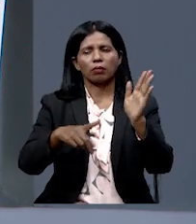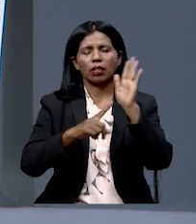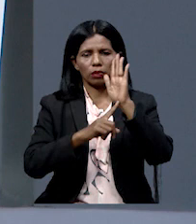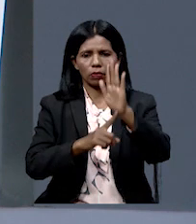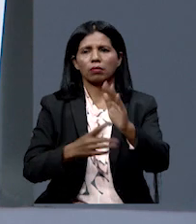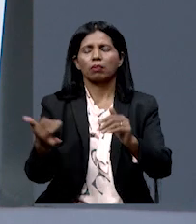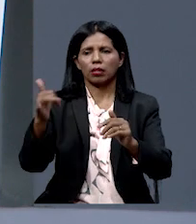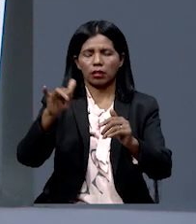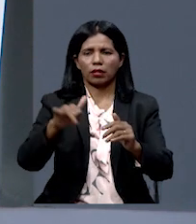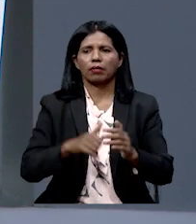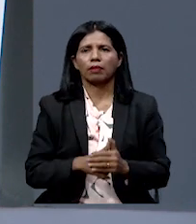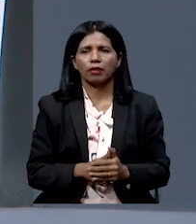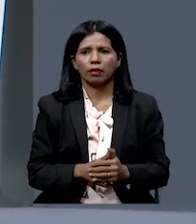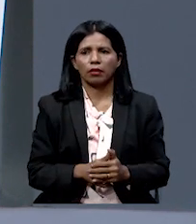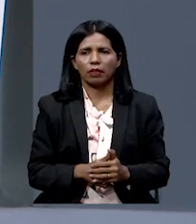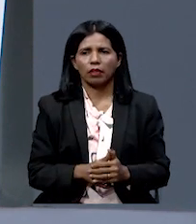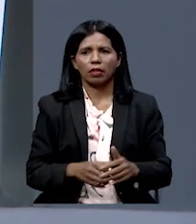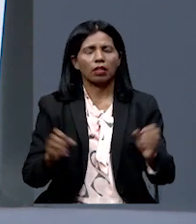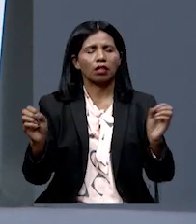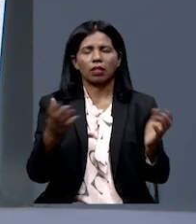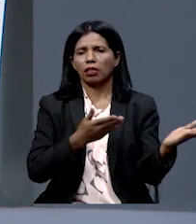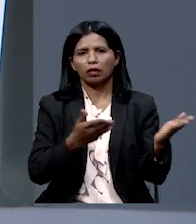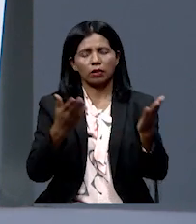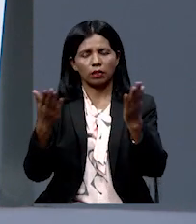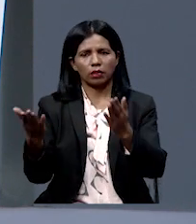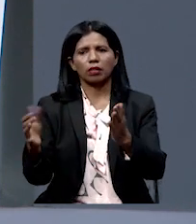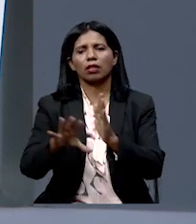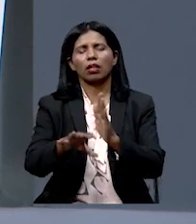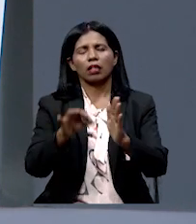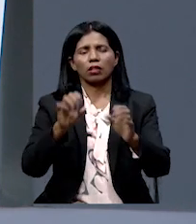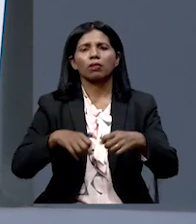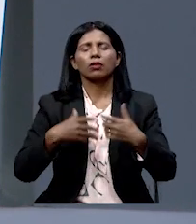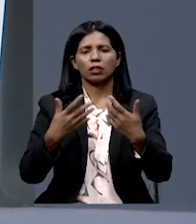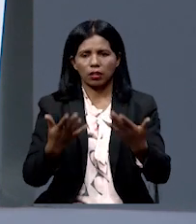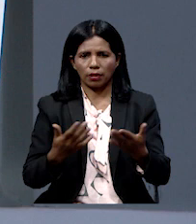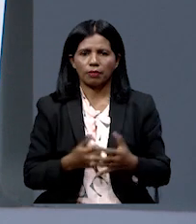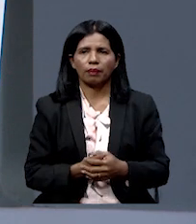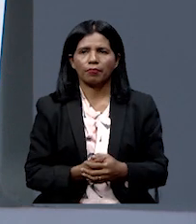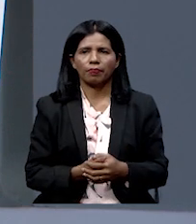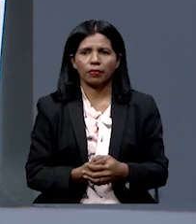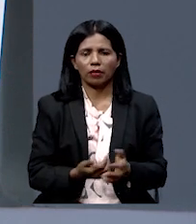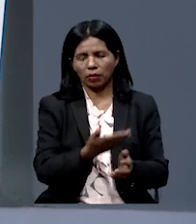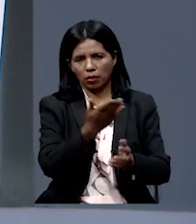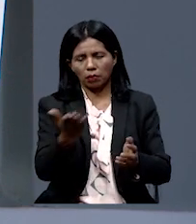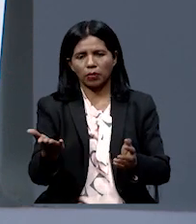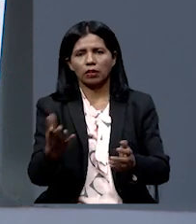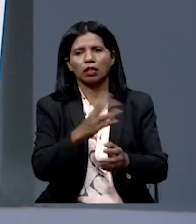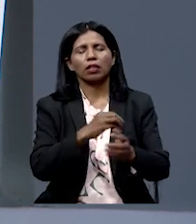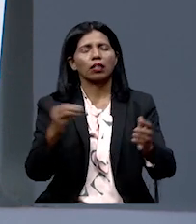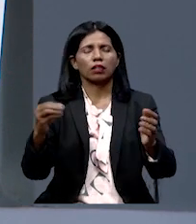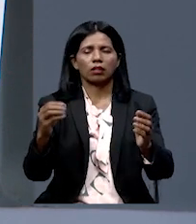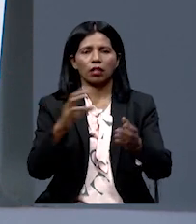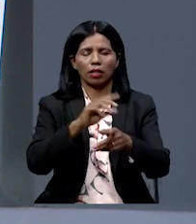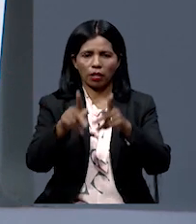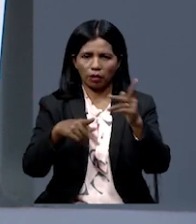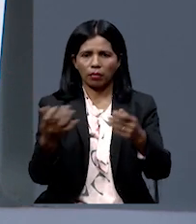basira. La importa sira, hetan kanal ne wensa ona, ita botnya audiencia kaita botnya asinante